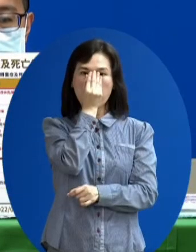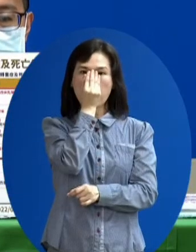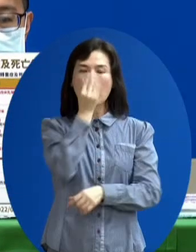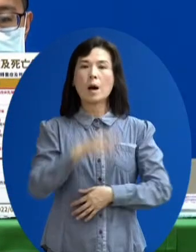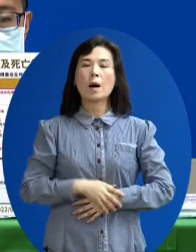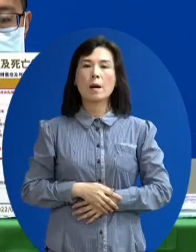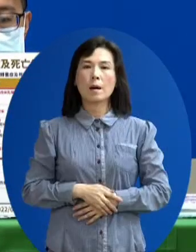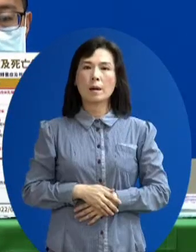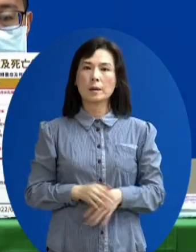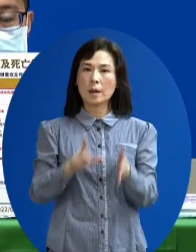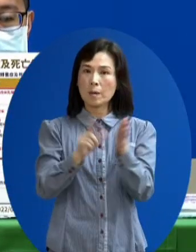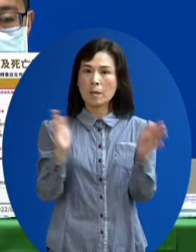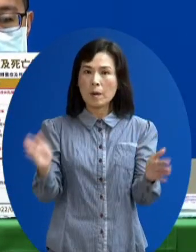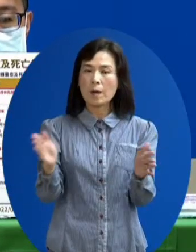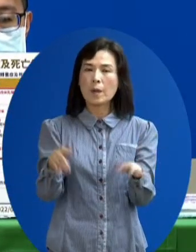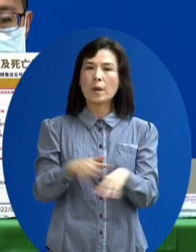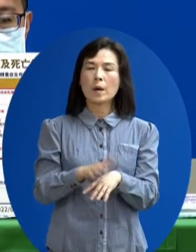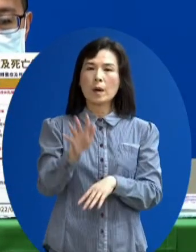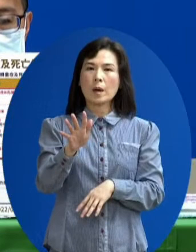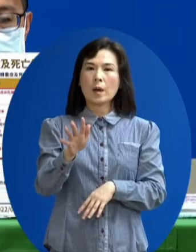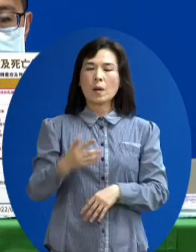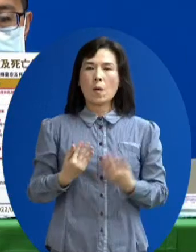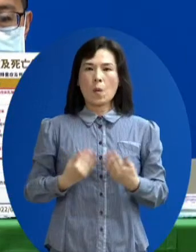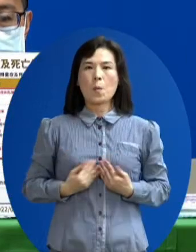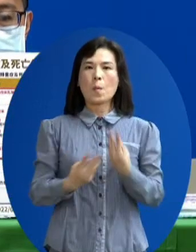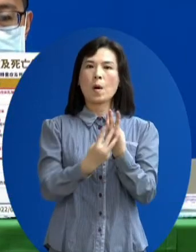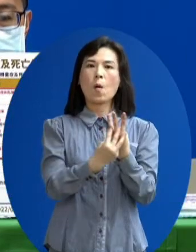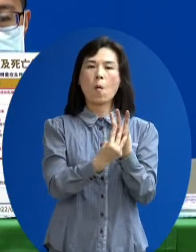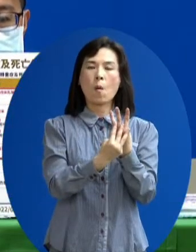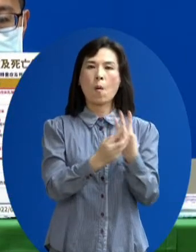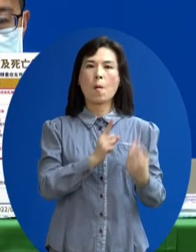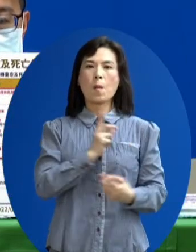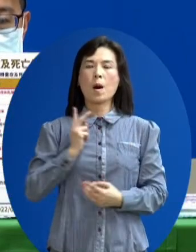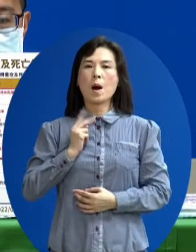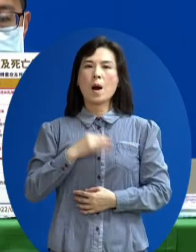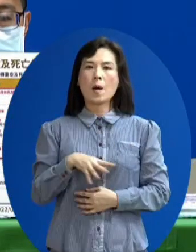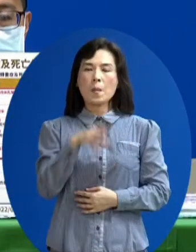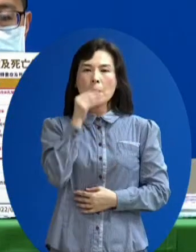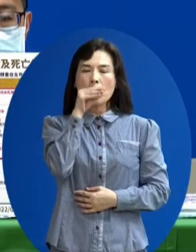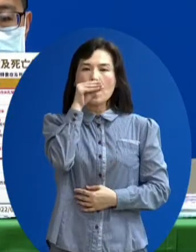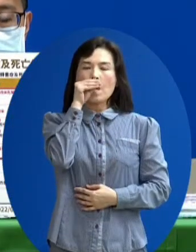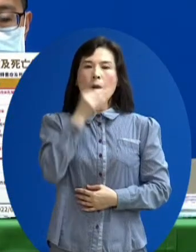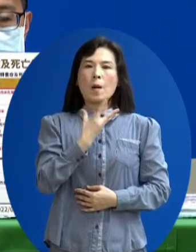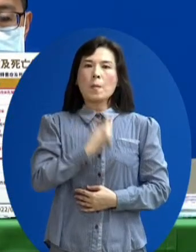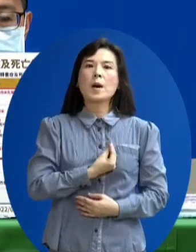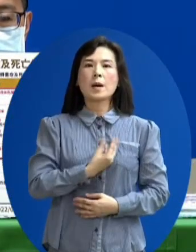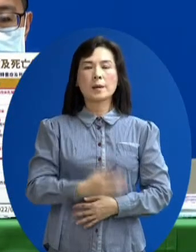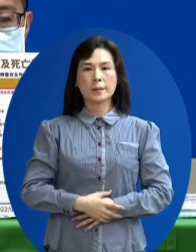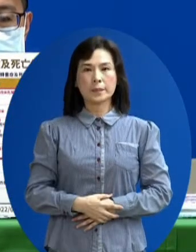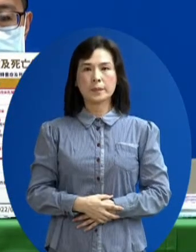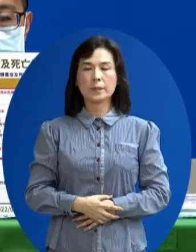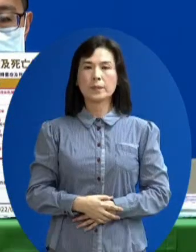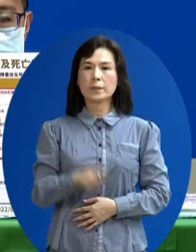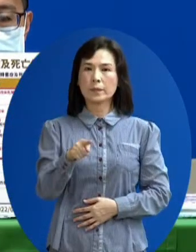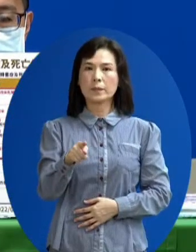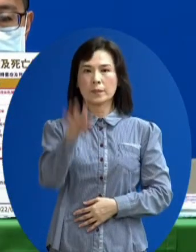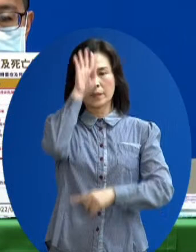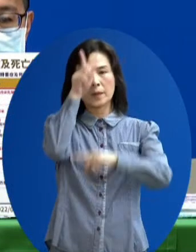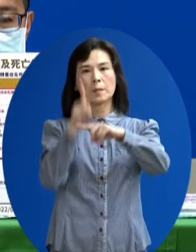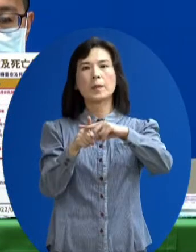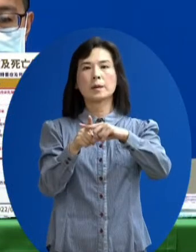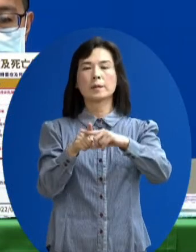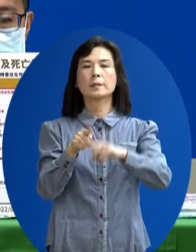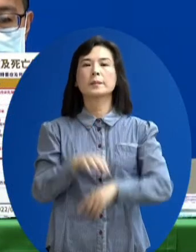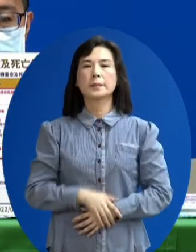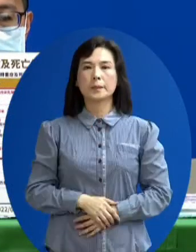哈，那这一波里面他是有引起这个肺炎合并呼吸衰竭哈，那也确诊是新冠病